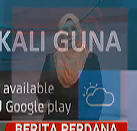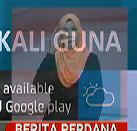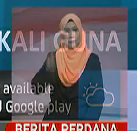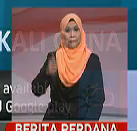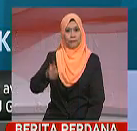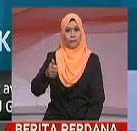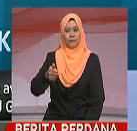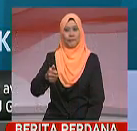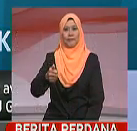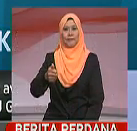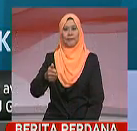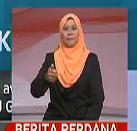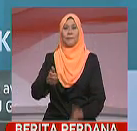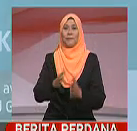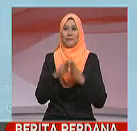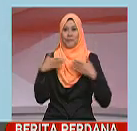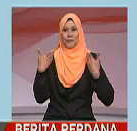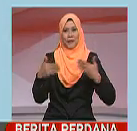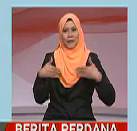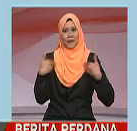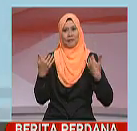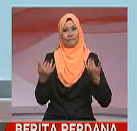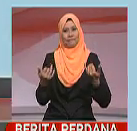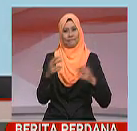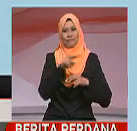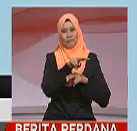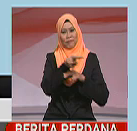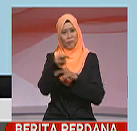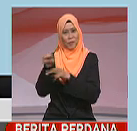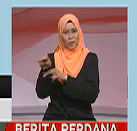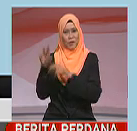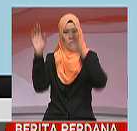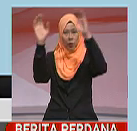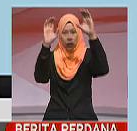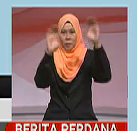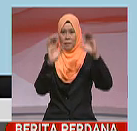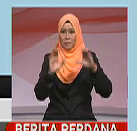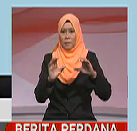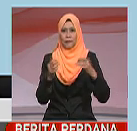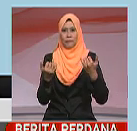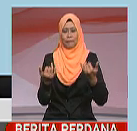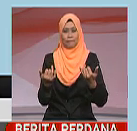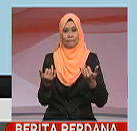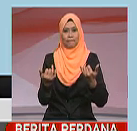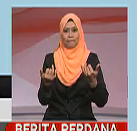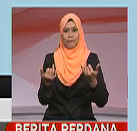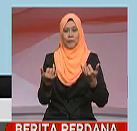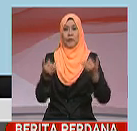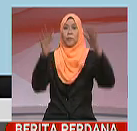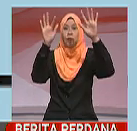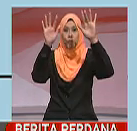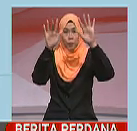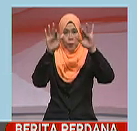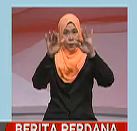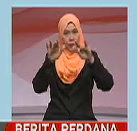Assalamualaikum dan salam sejahtera. Berdasarkan pemantauan keadaan cuaca semasa, kelihatan iaitu hujan hampir